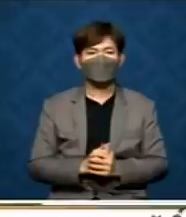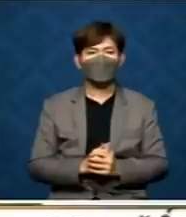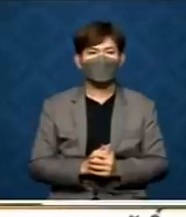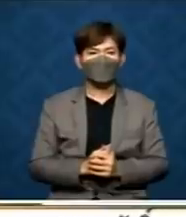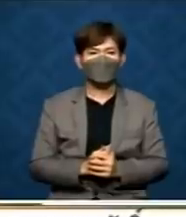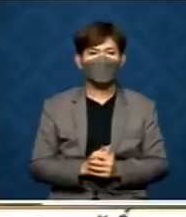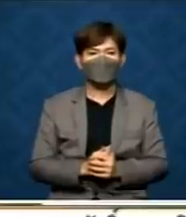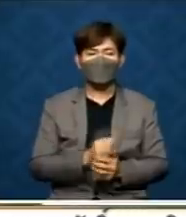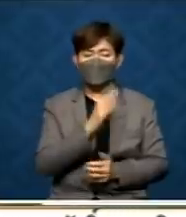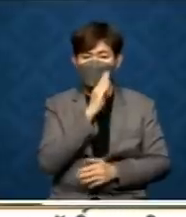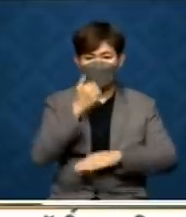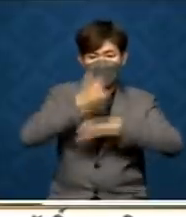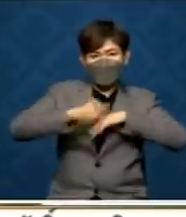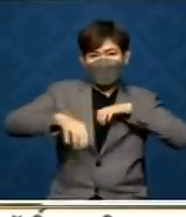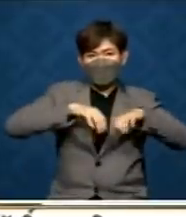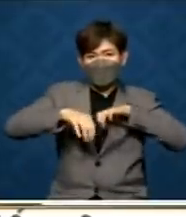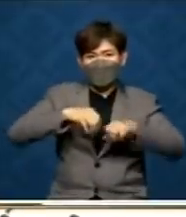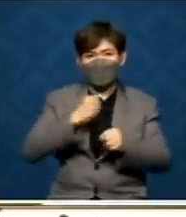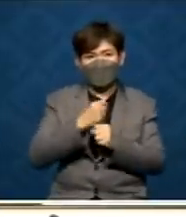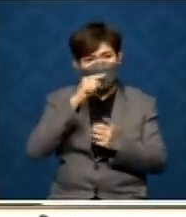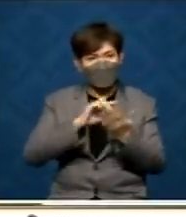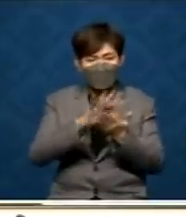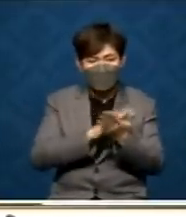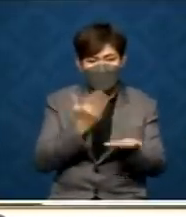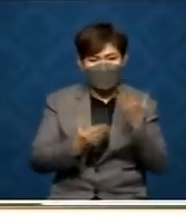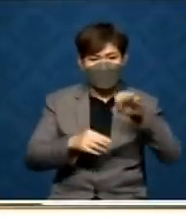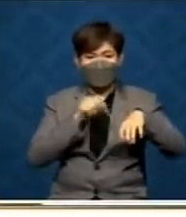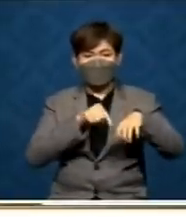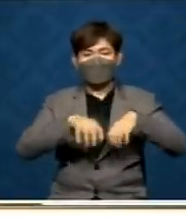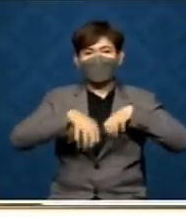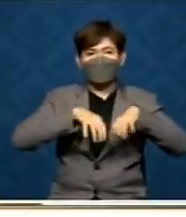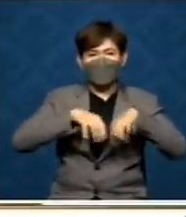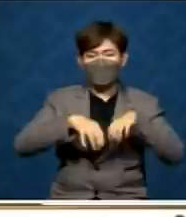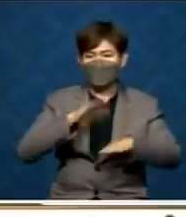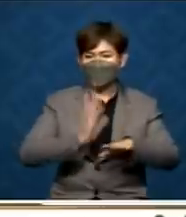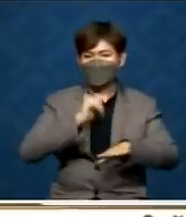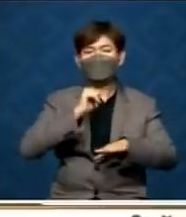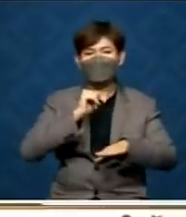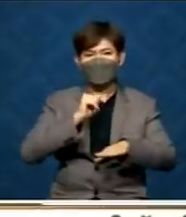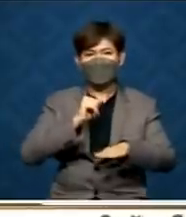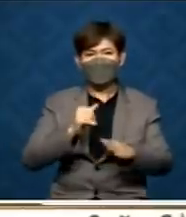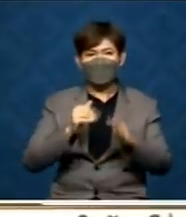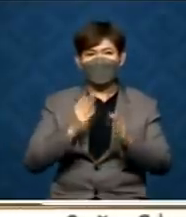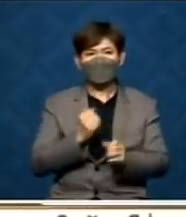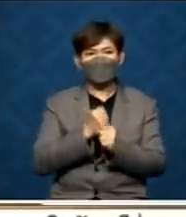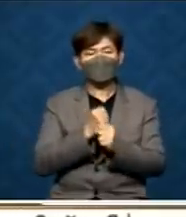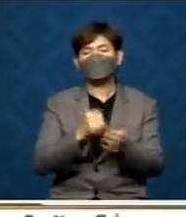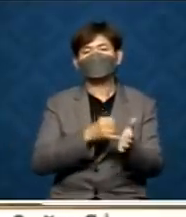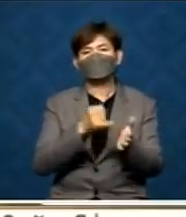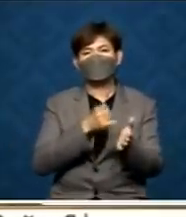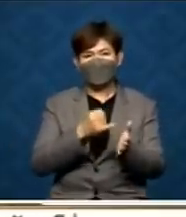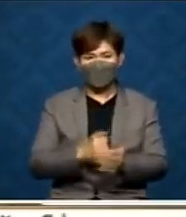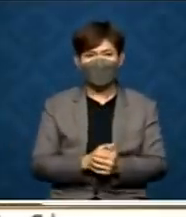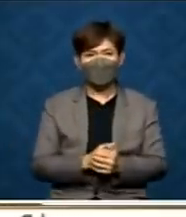ถ้าผู้บริหารระดับสูงบริหารประเทศที่บริหารร่วมกรบริหารเก่งคนใต้องค์กรทำงานง่ายมาก